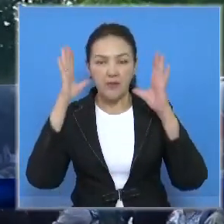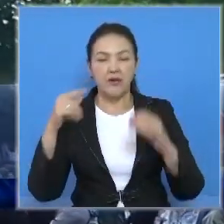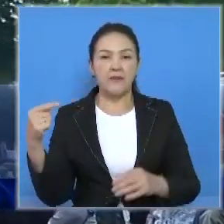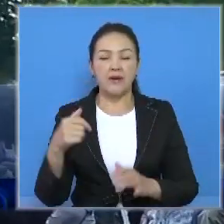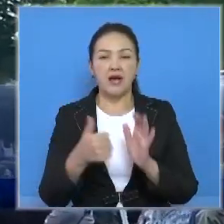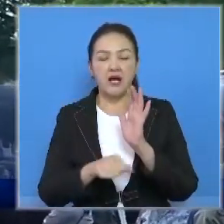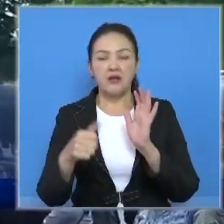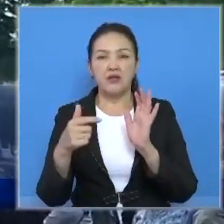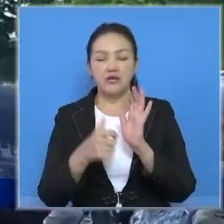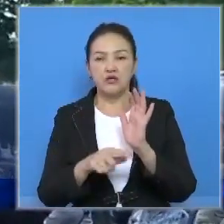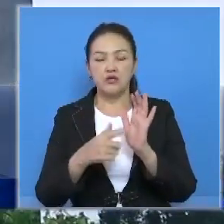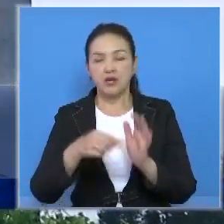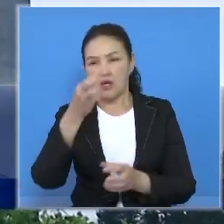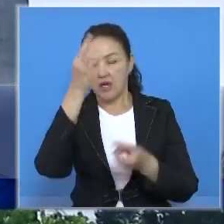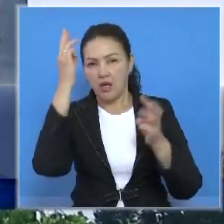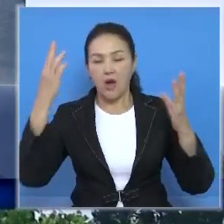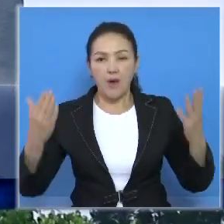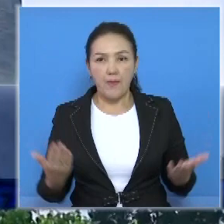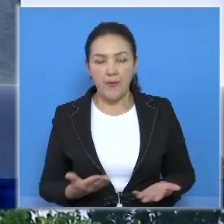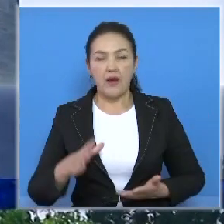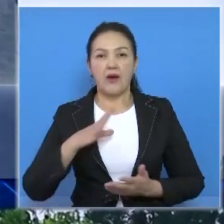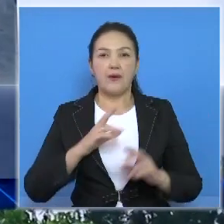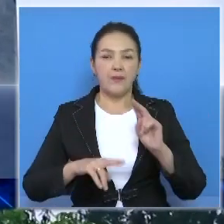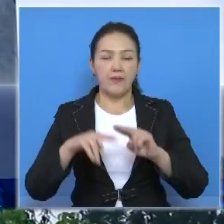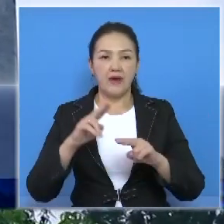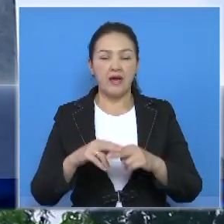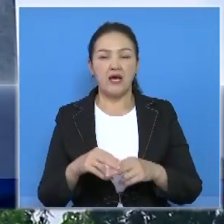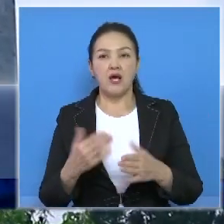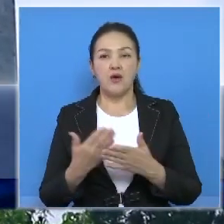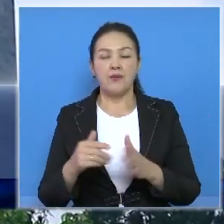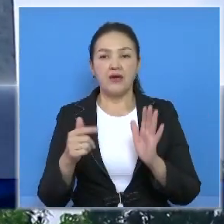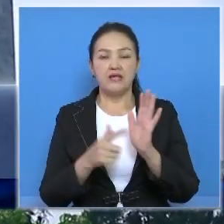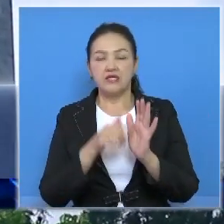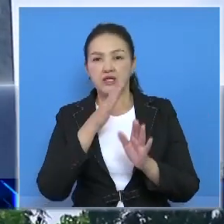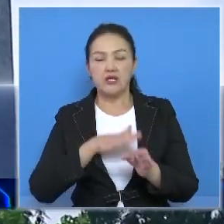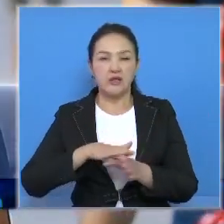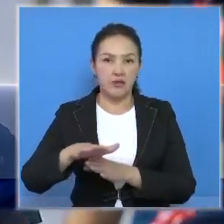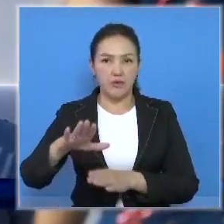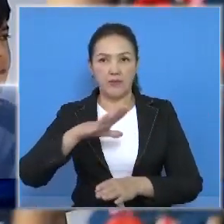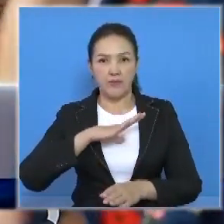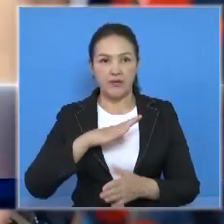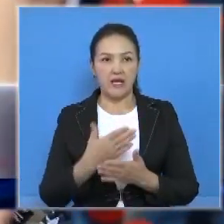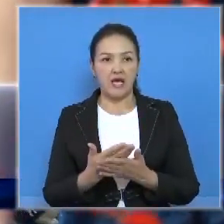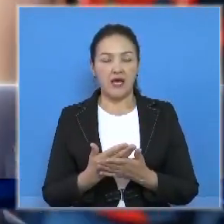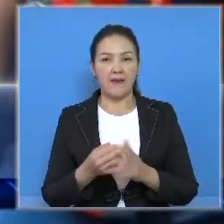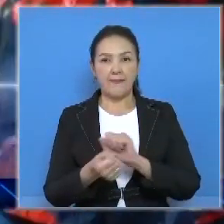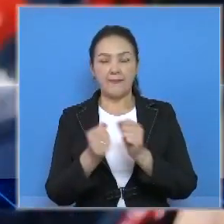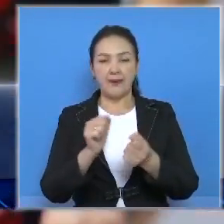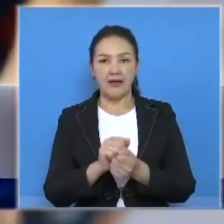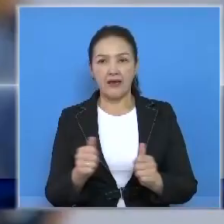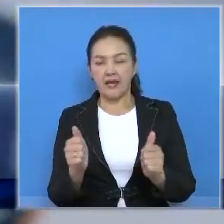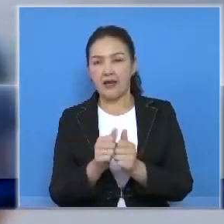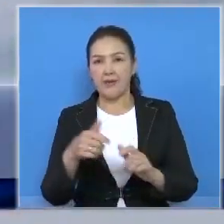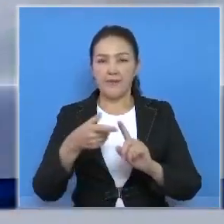1616 жылы Византия королі өмір сүрген қамалдың орнына салынған. Құрылысы 7 жыл бойы жүргізілген екен. Әшекелеген тасының түсіне